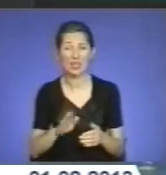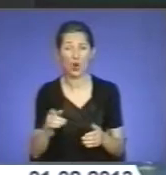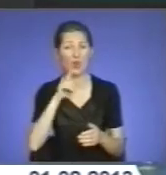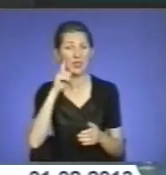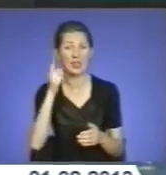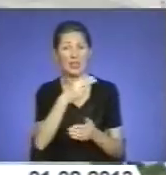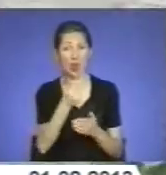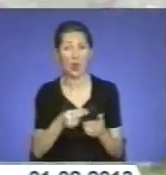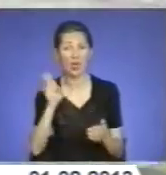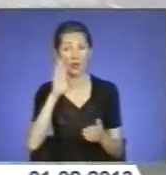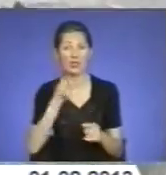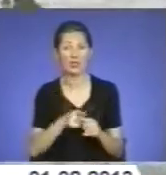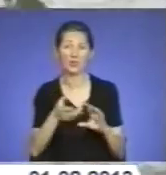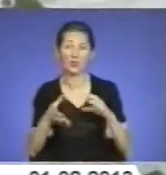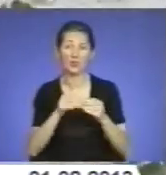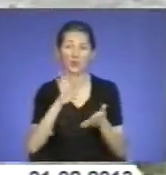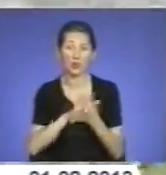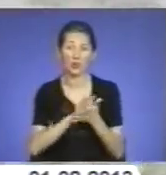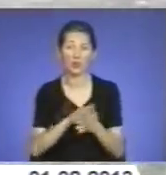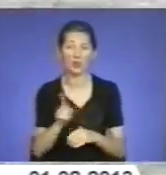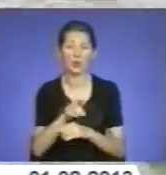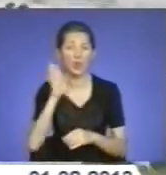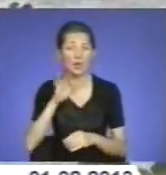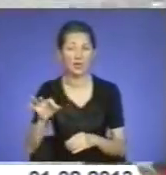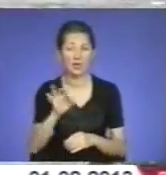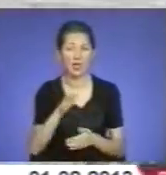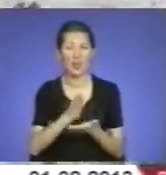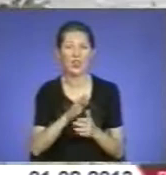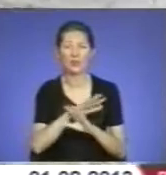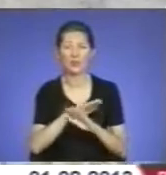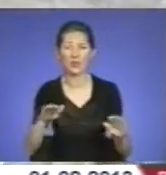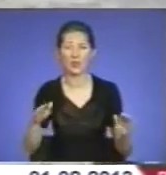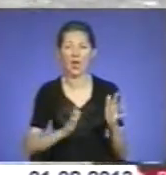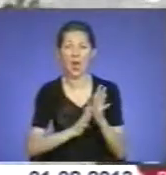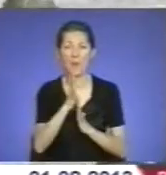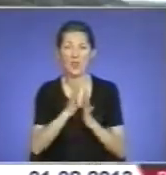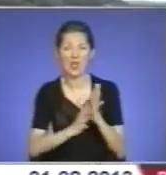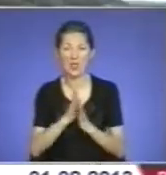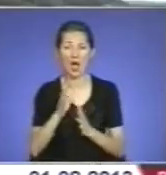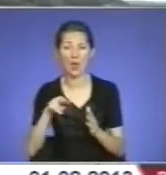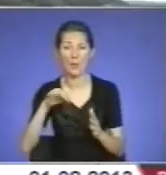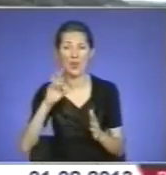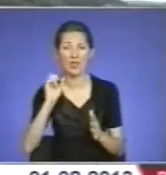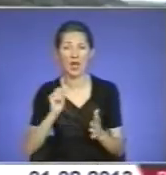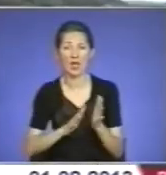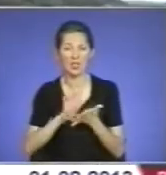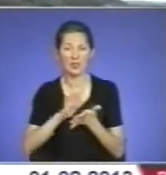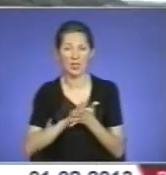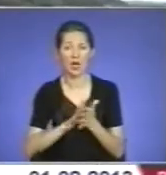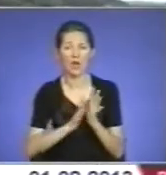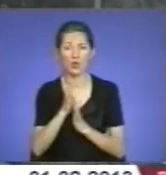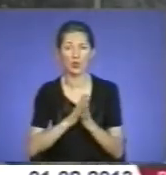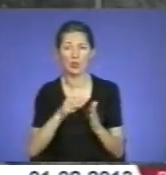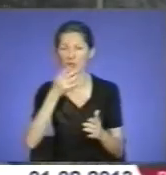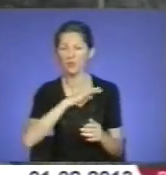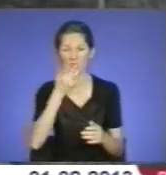далі. Тернопільський став вкриває наліт із піни, сміття і водоростей. Проте неприємний запах не від цього, твердять